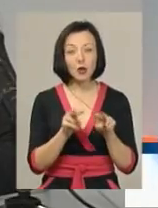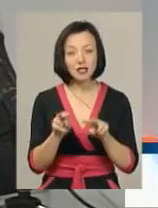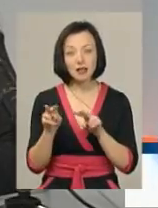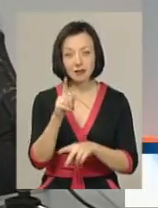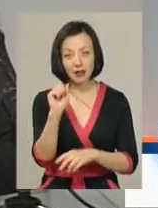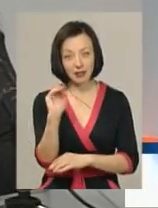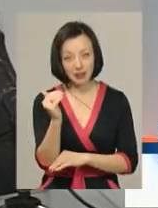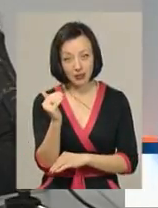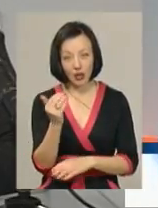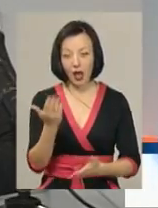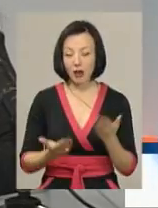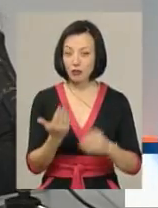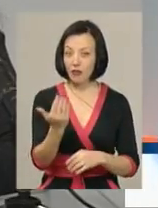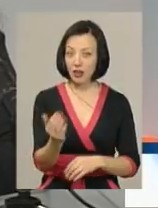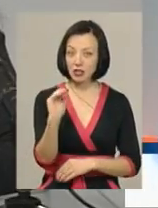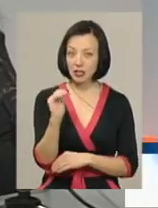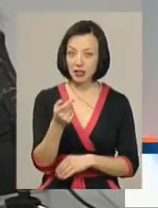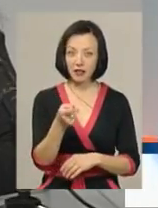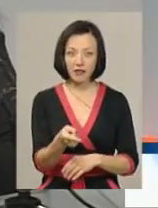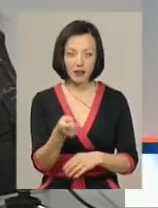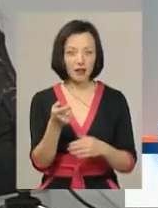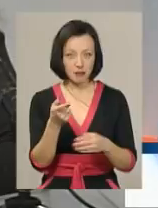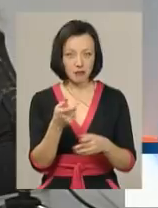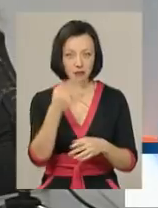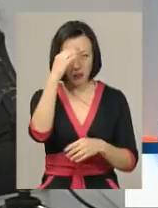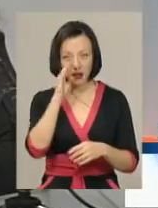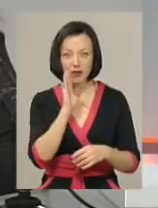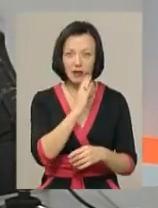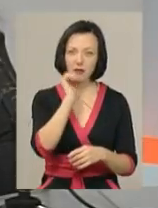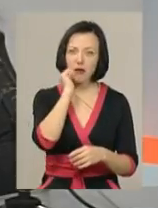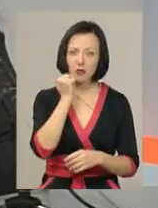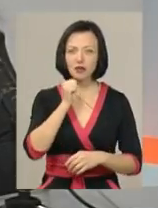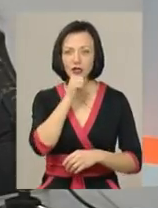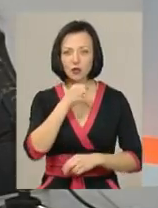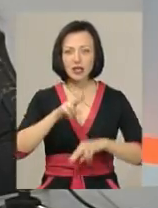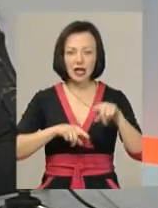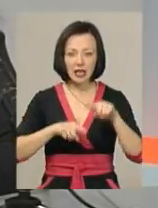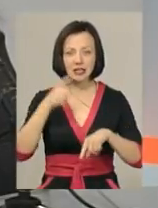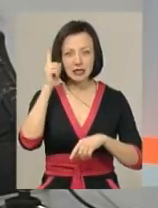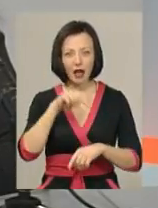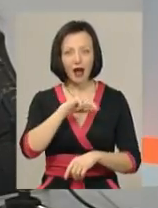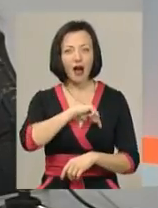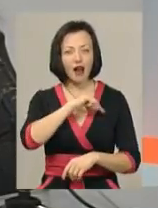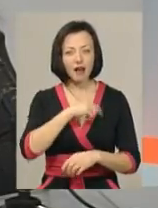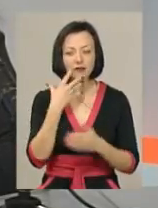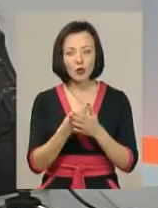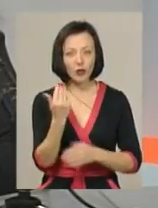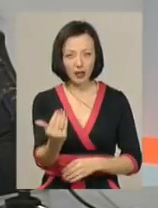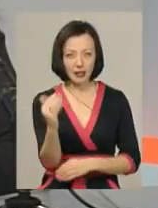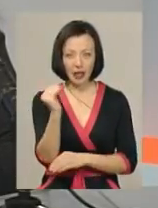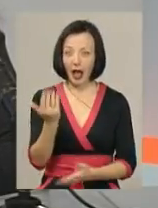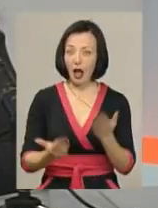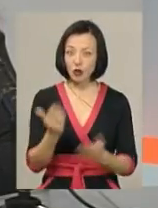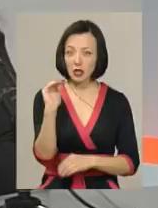спостерігати тобто якщо ваша дитина ви як ніхто батьки бабусі рідні люди як ніхто знають темперамент своєї дитини і